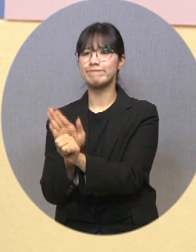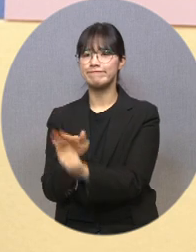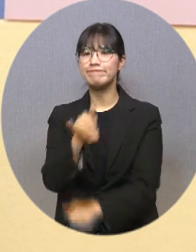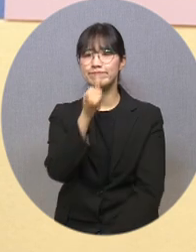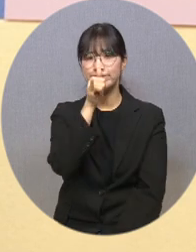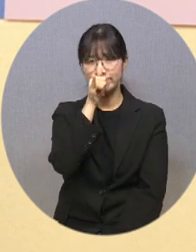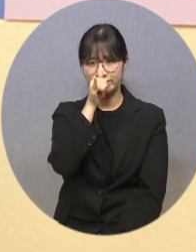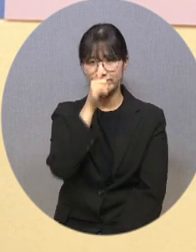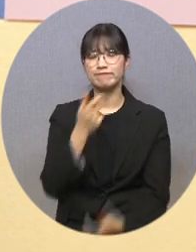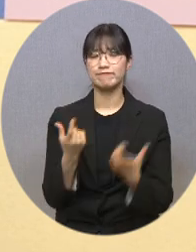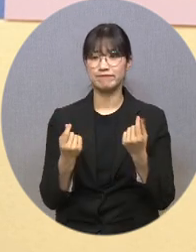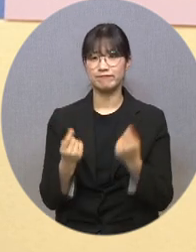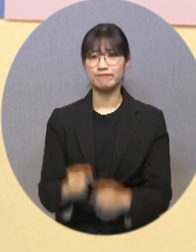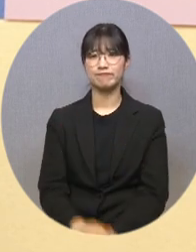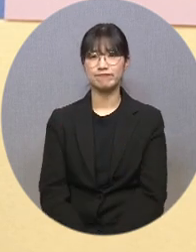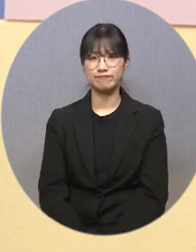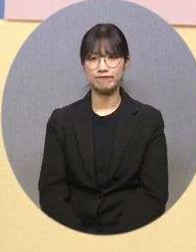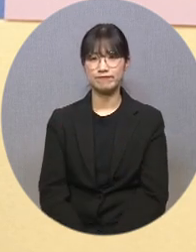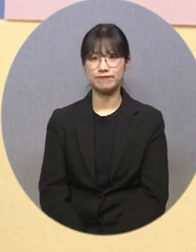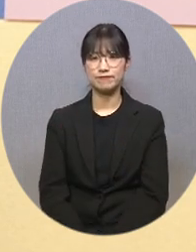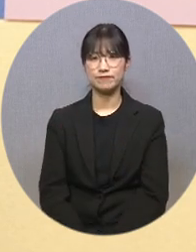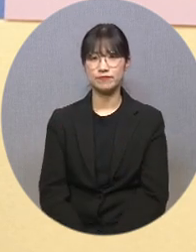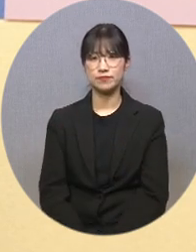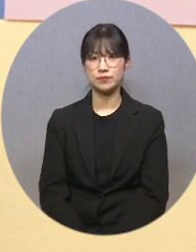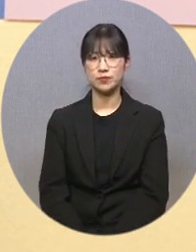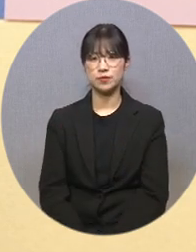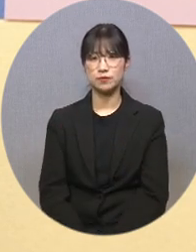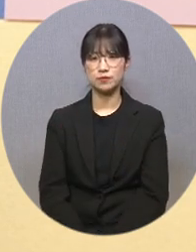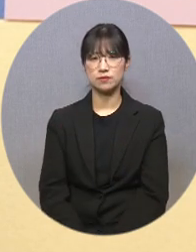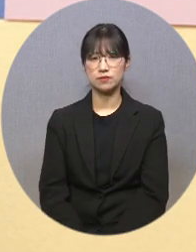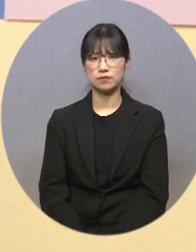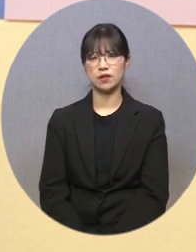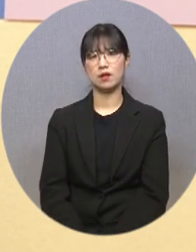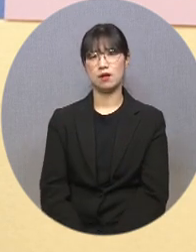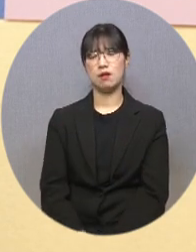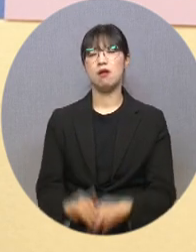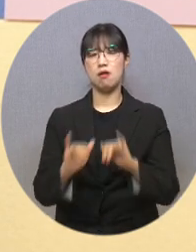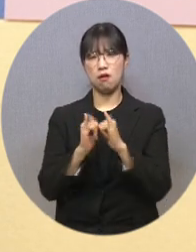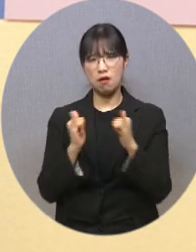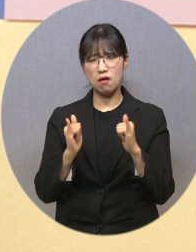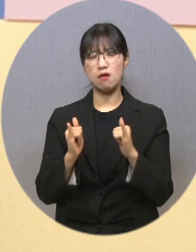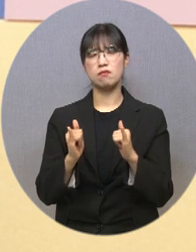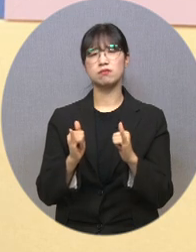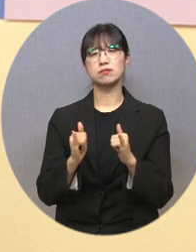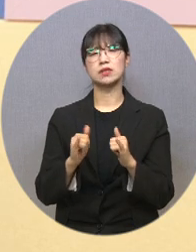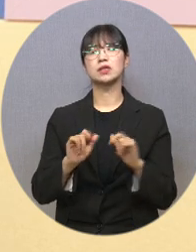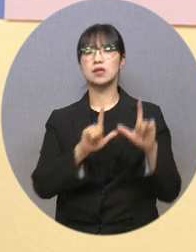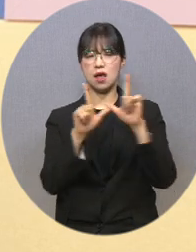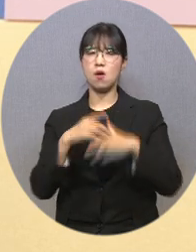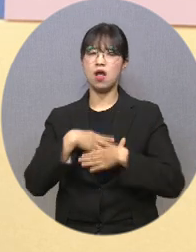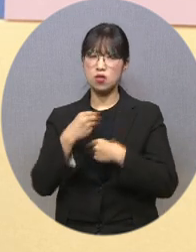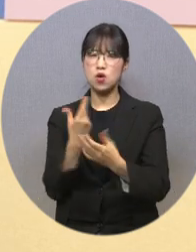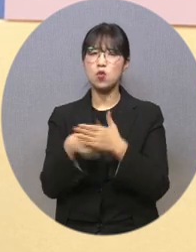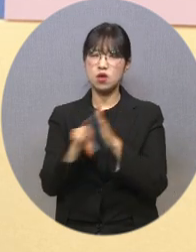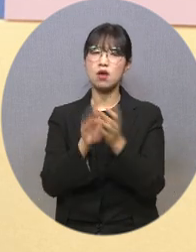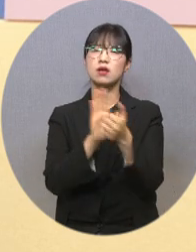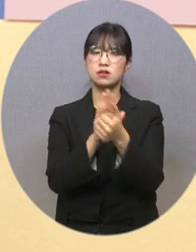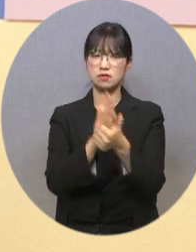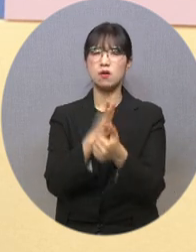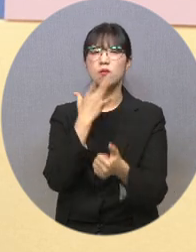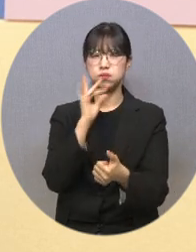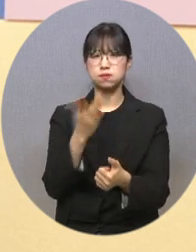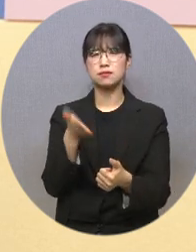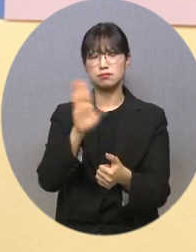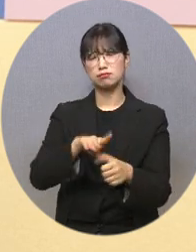이렇게 통계는 나와 있습니다. 네. 이제 도민의 생활 안정을 위해서 지원은 이렇게 했는데 사실은